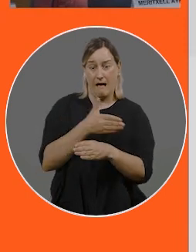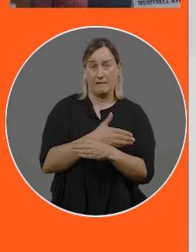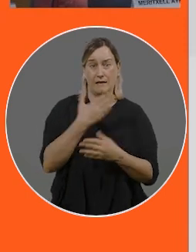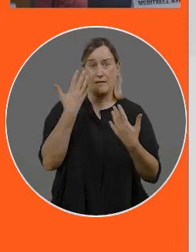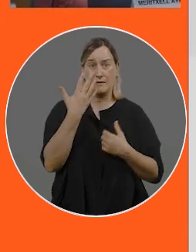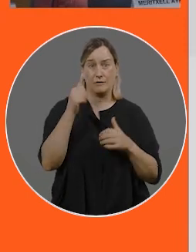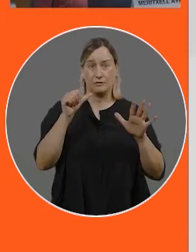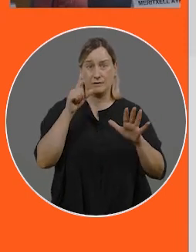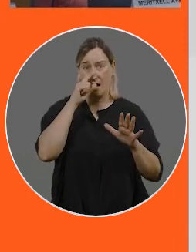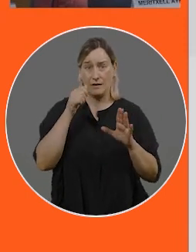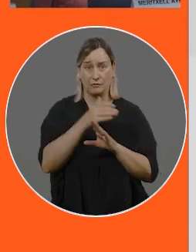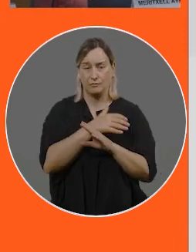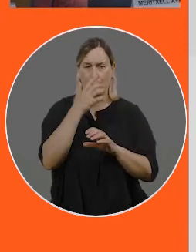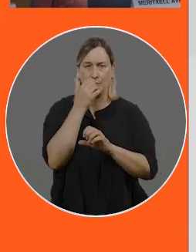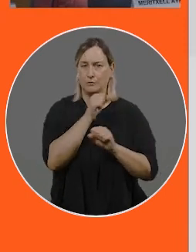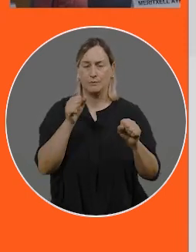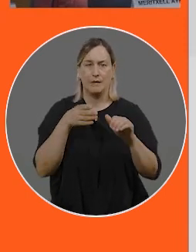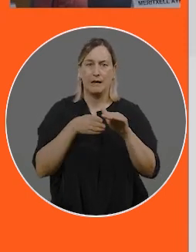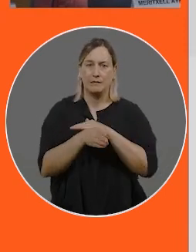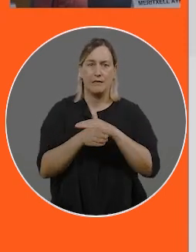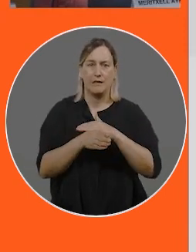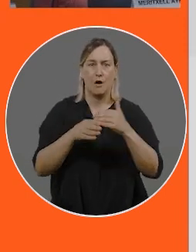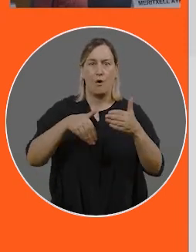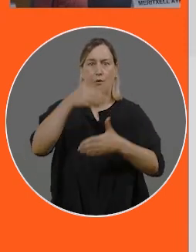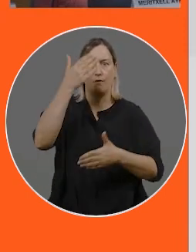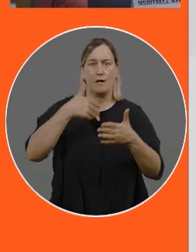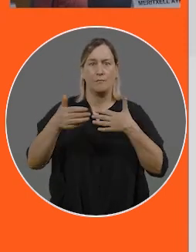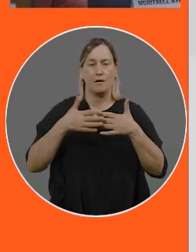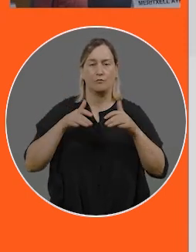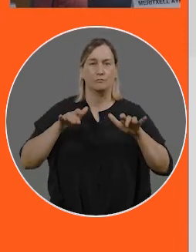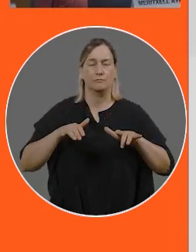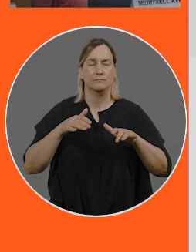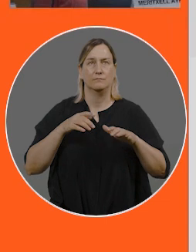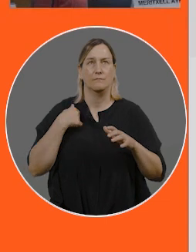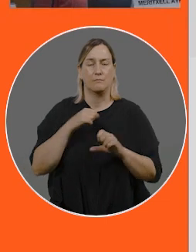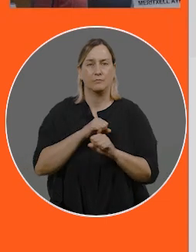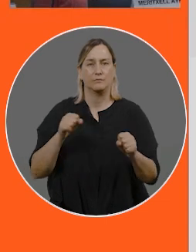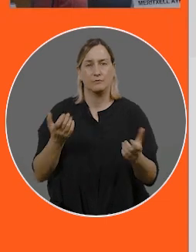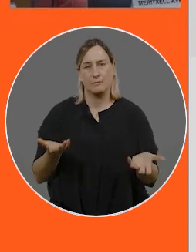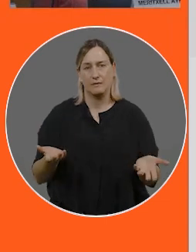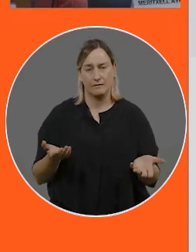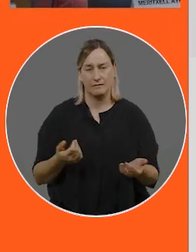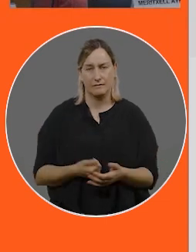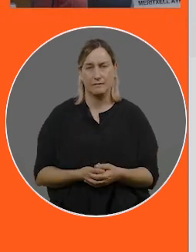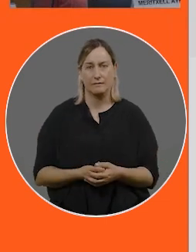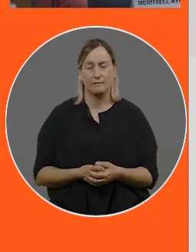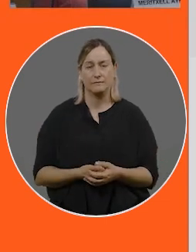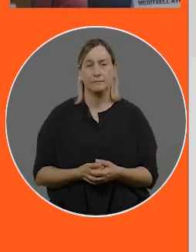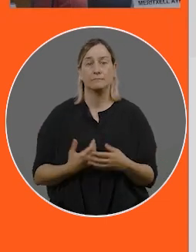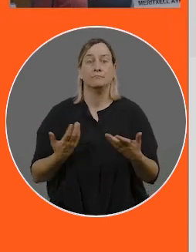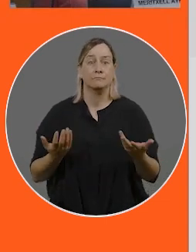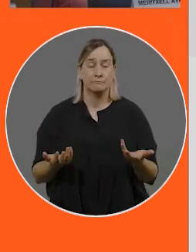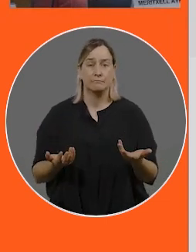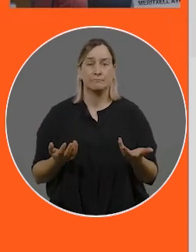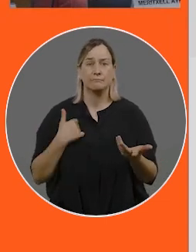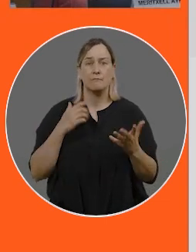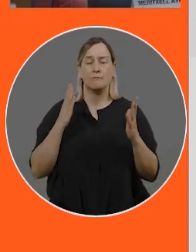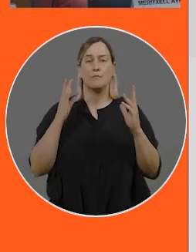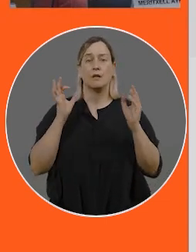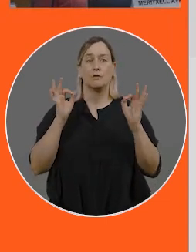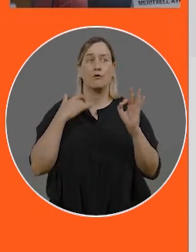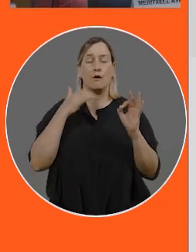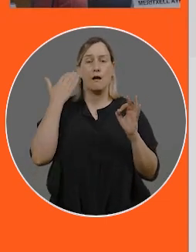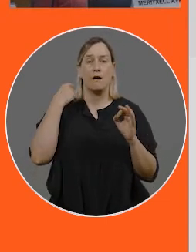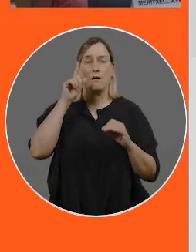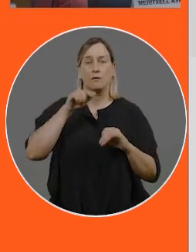no hagués pogut accedir a un diari pels meus propis mitjans. Llavors, clar, en aquell moment sí, ja hi havia